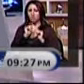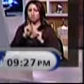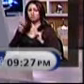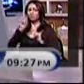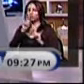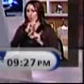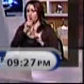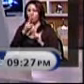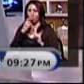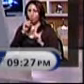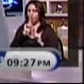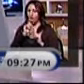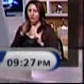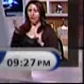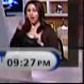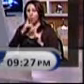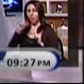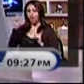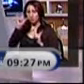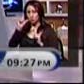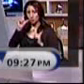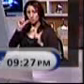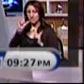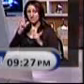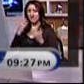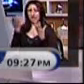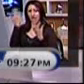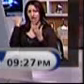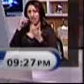الاخوان المسلمين، واعتقد انه كما حدث في انتخابات